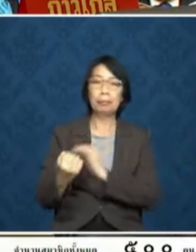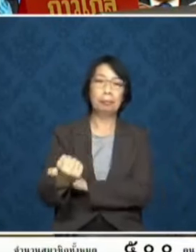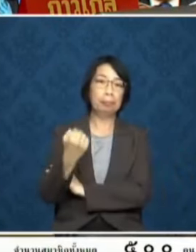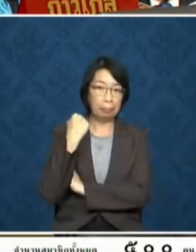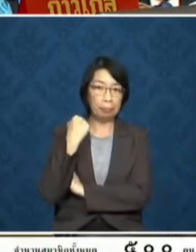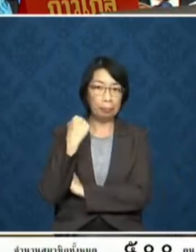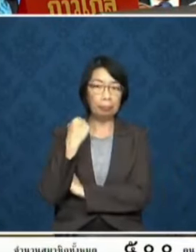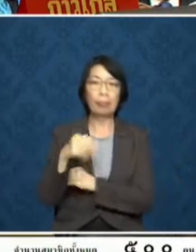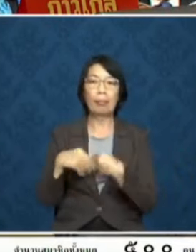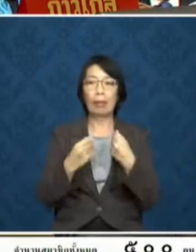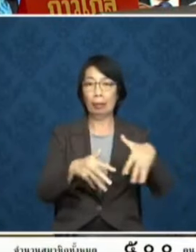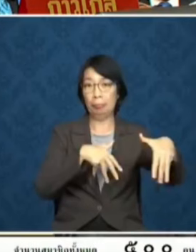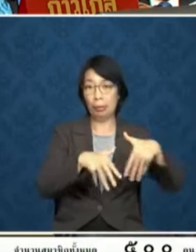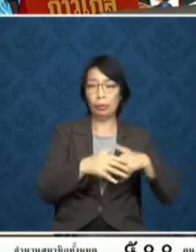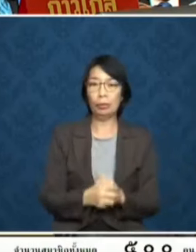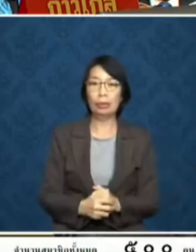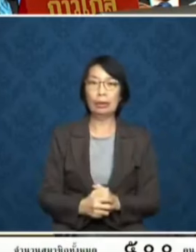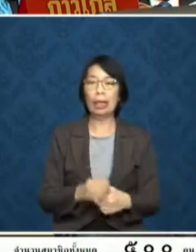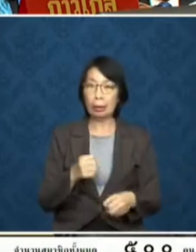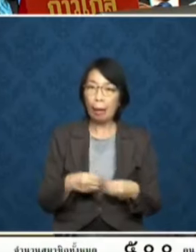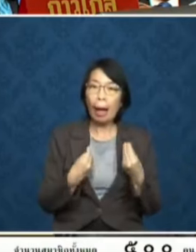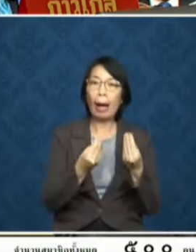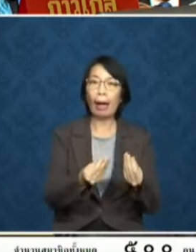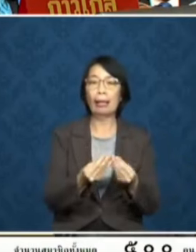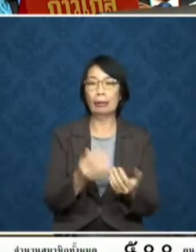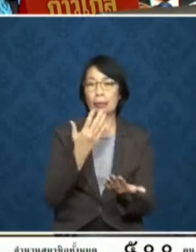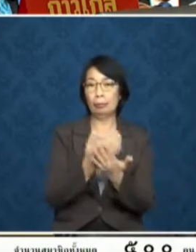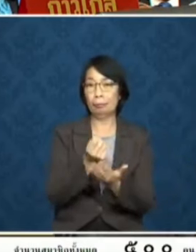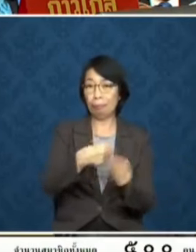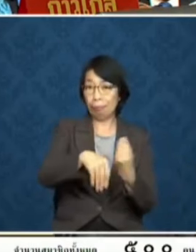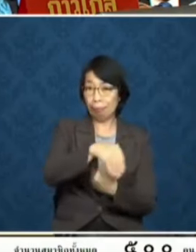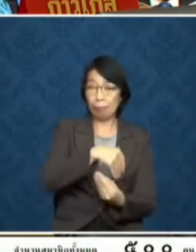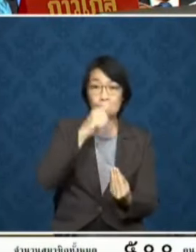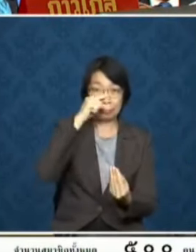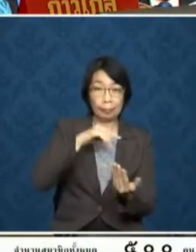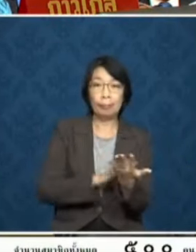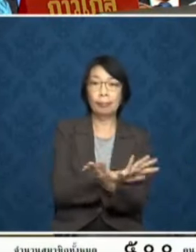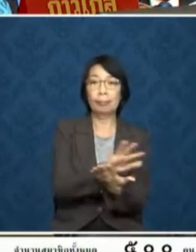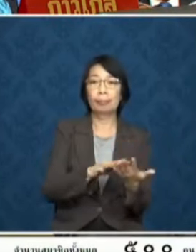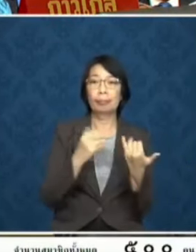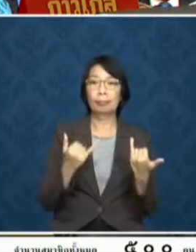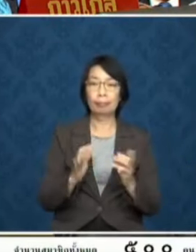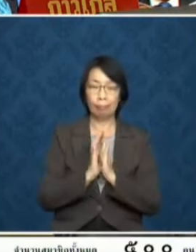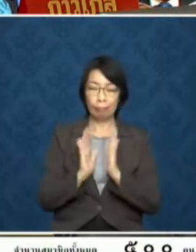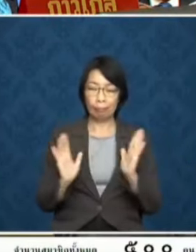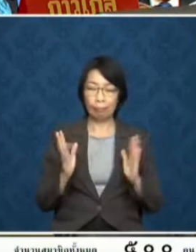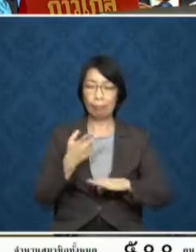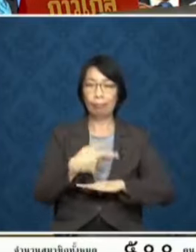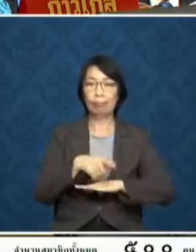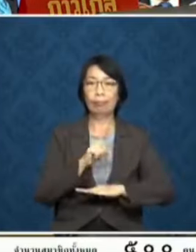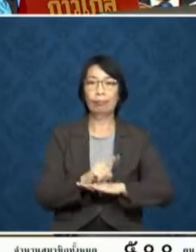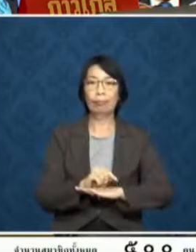งค่ะให้กับประชาชนสร้างความมั่นคงให้กับเศรษฐกิจและให้กับประเทศนี้ค่ะขอบคุณค่ะท่านประธาน